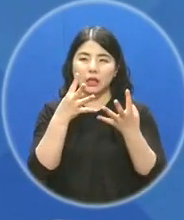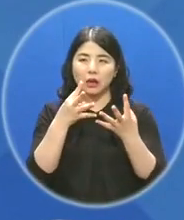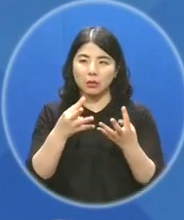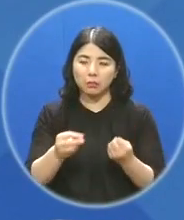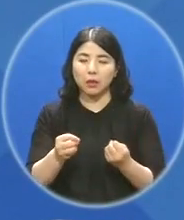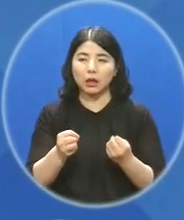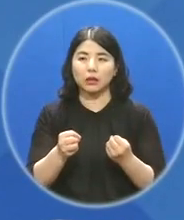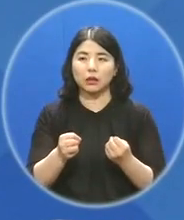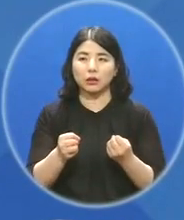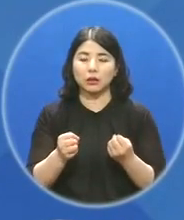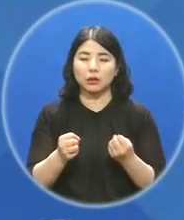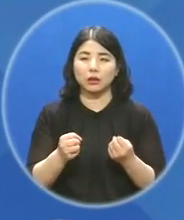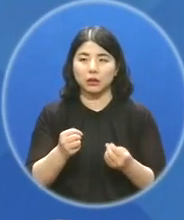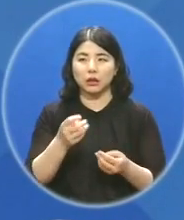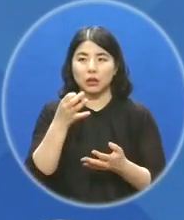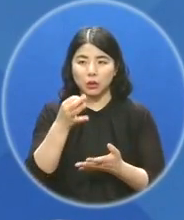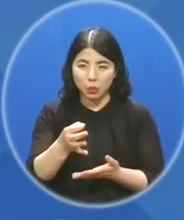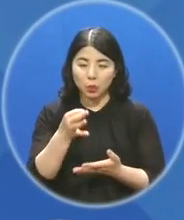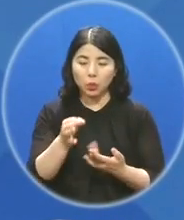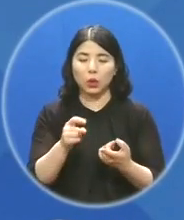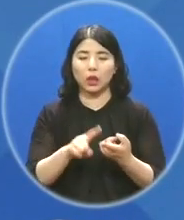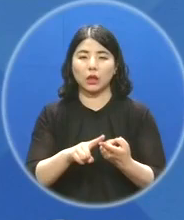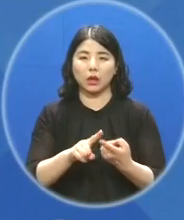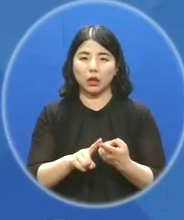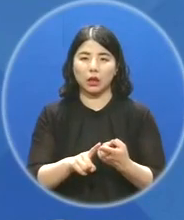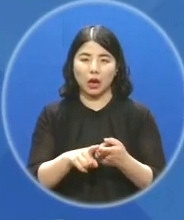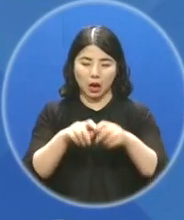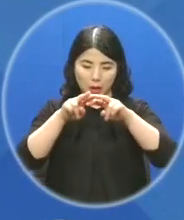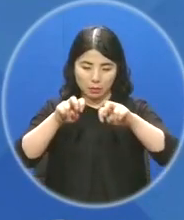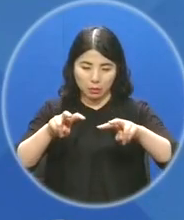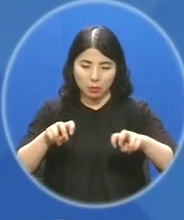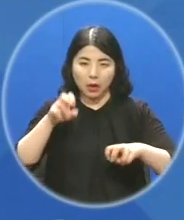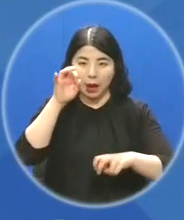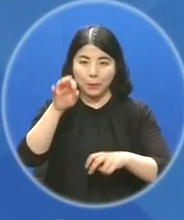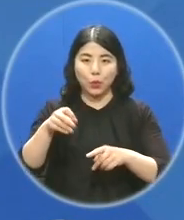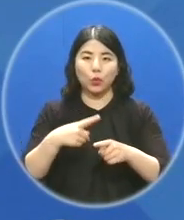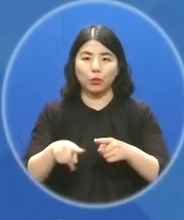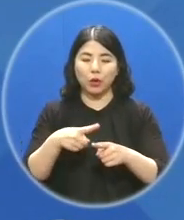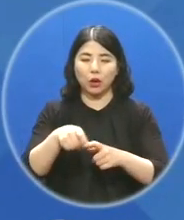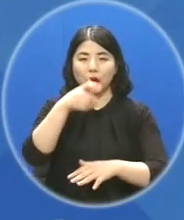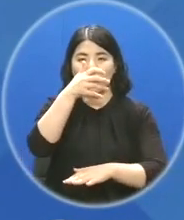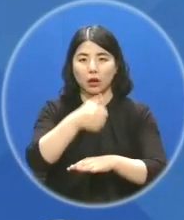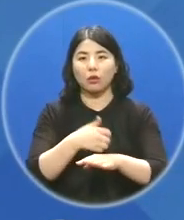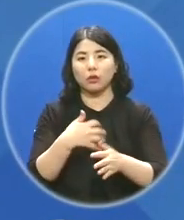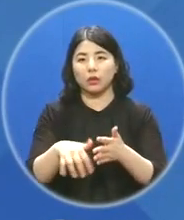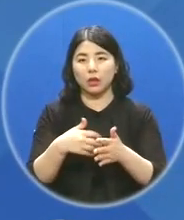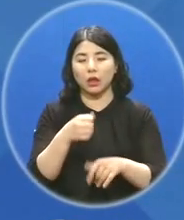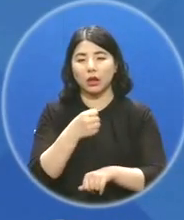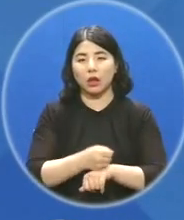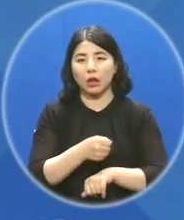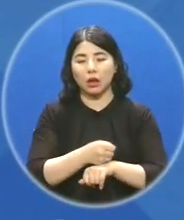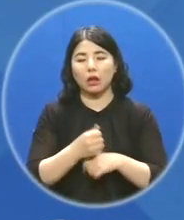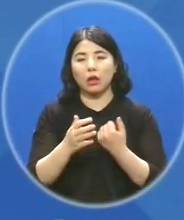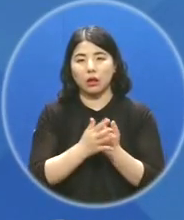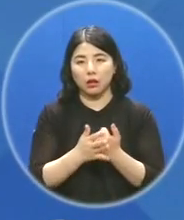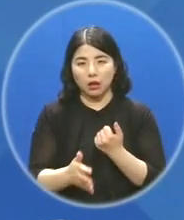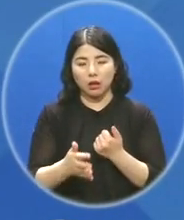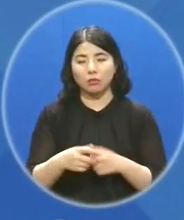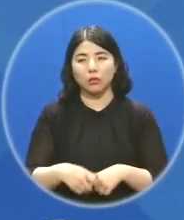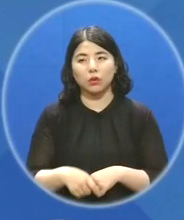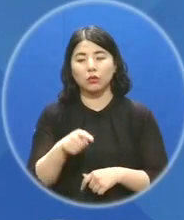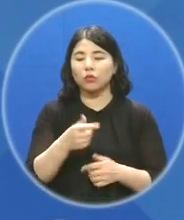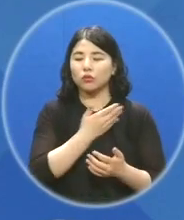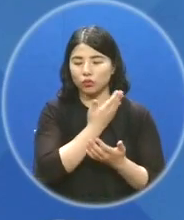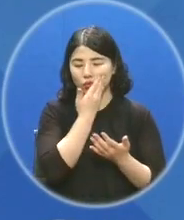액수 예산에 대해서 지금 면밀히 들여다보고 평가하시고 결산까지 이렇게 하기 때문에 굉장히 사실